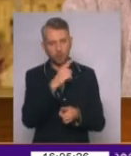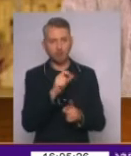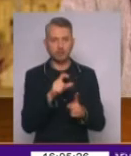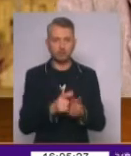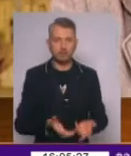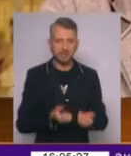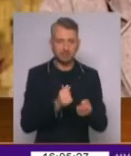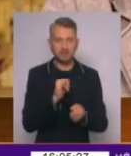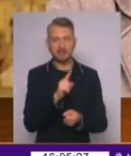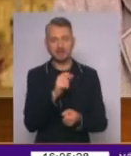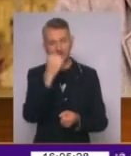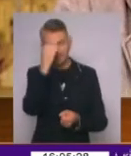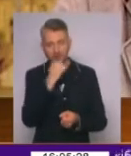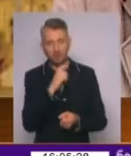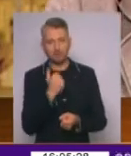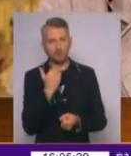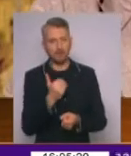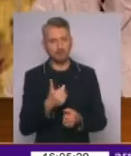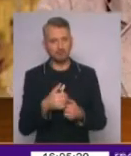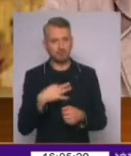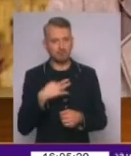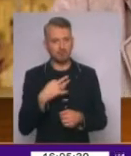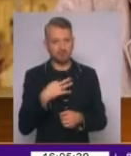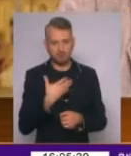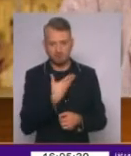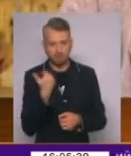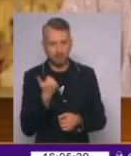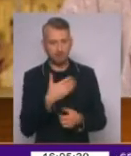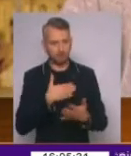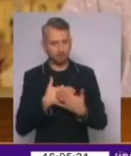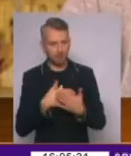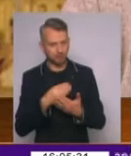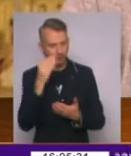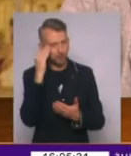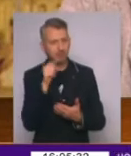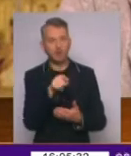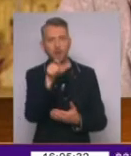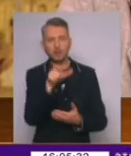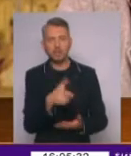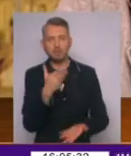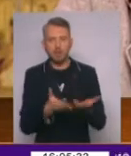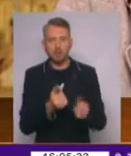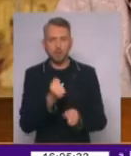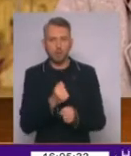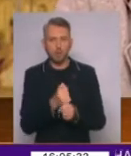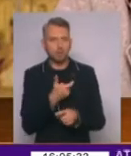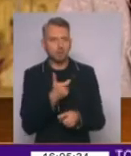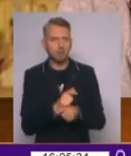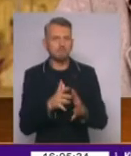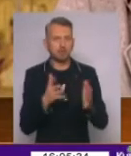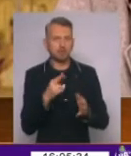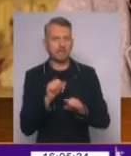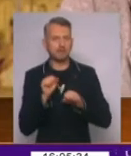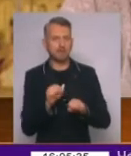підтримки, і дякую вам за вашу небайдужість і громадську позицію, тому що ця людина, вона дійсно, мабуть, робить найбільше для